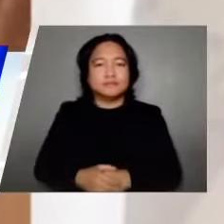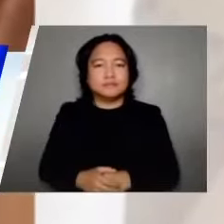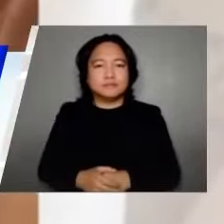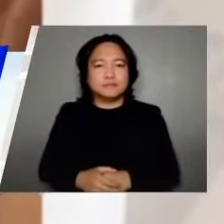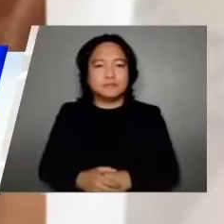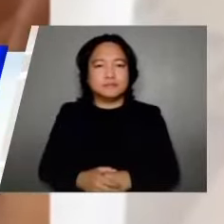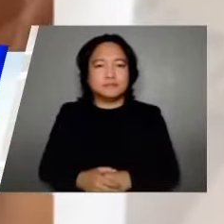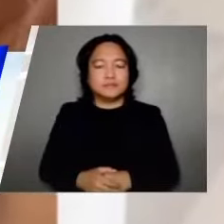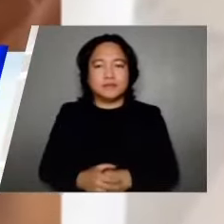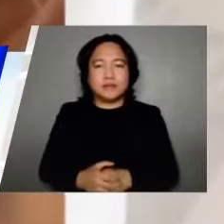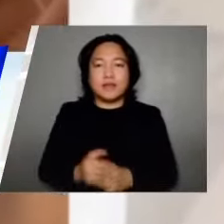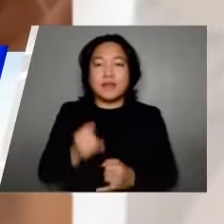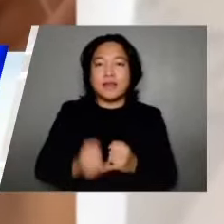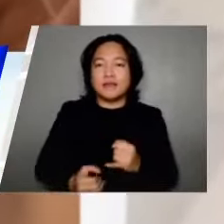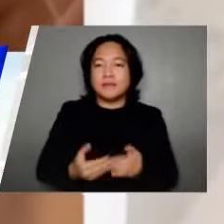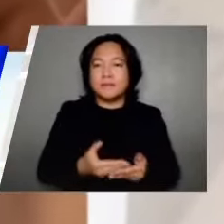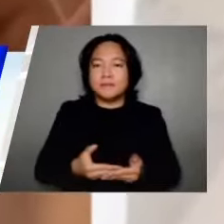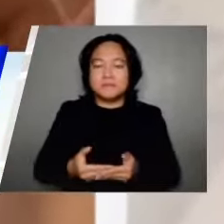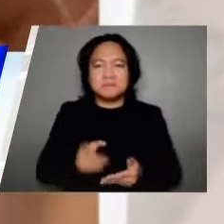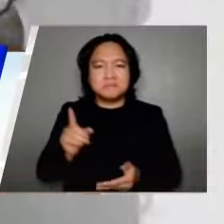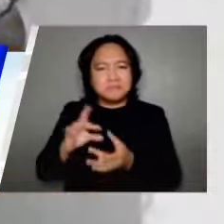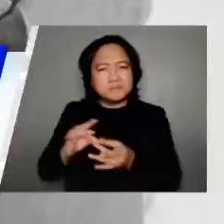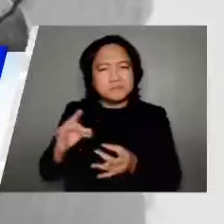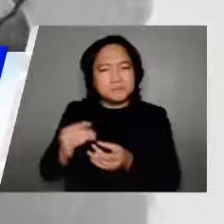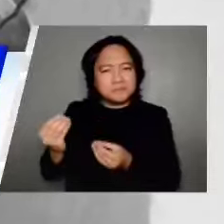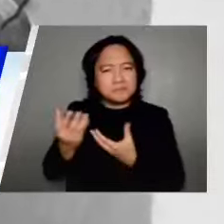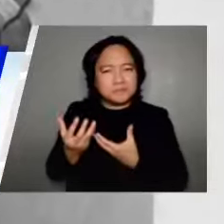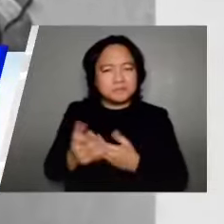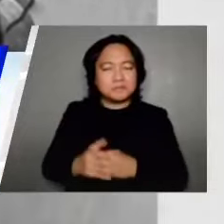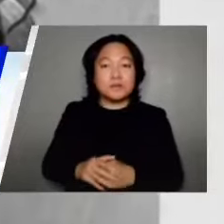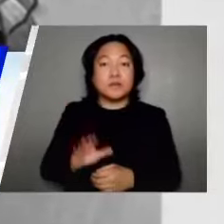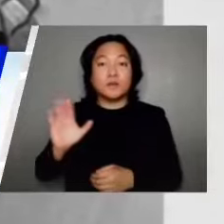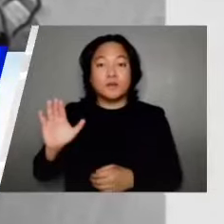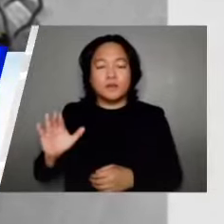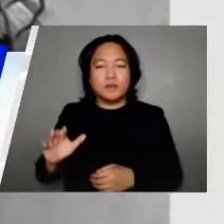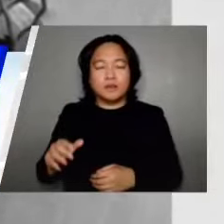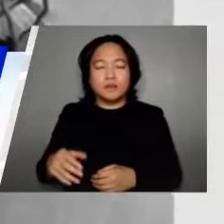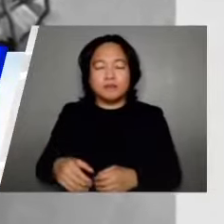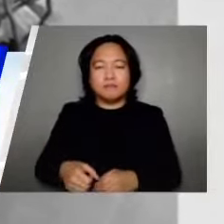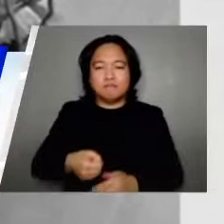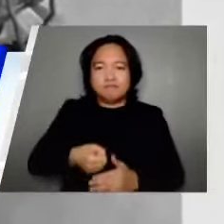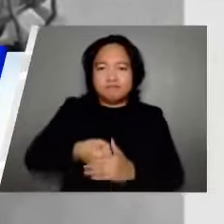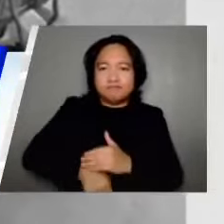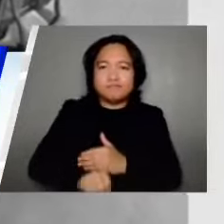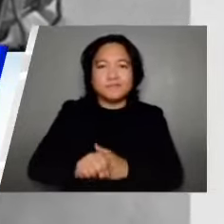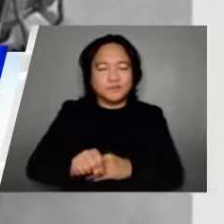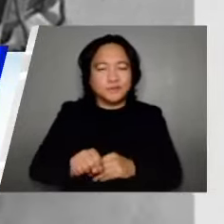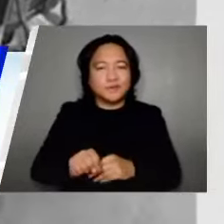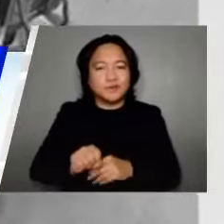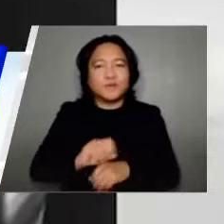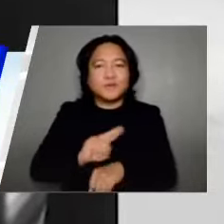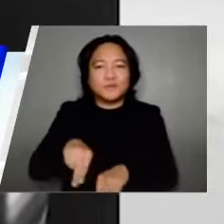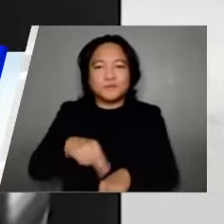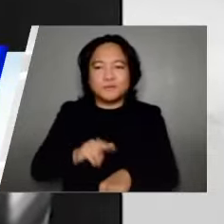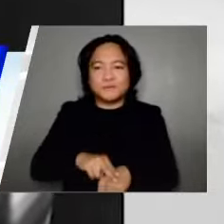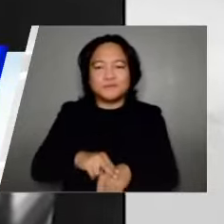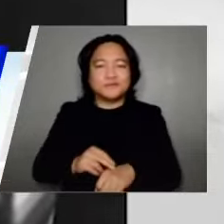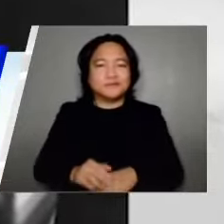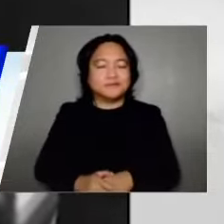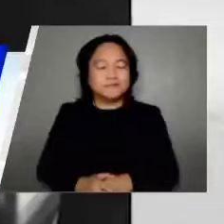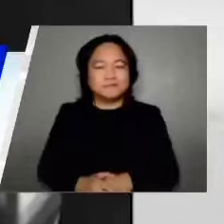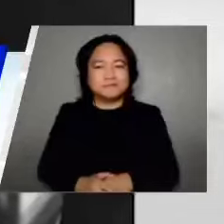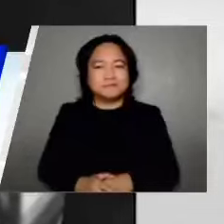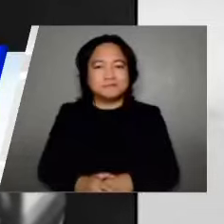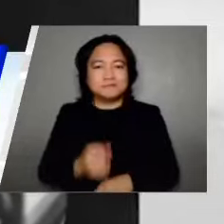Soldevilla. Ang kwento ni Yasmien via caesarean o C-section niyang ipinanganak si Raya. Una plano ng aktres ang